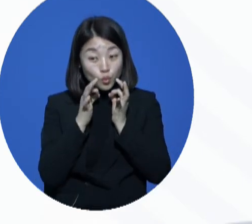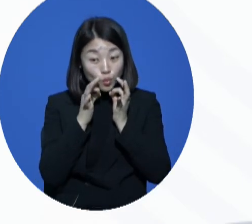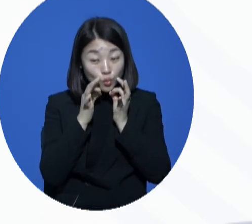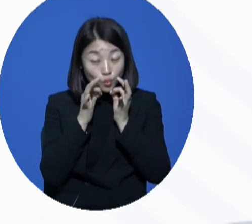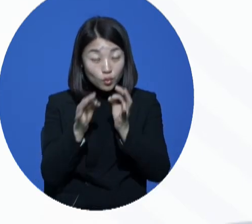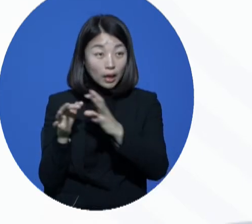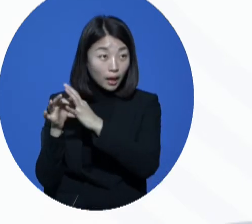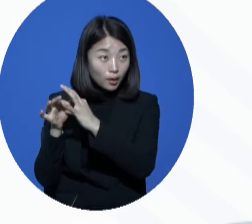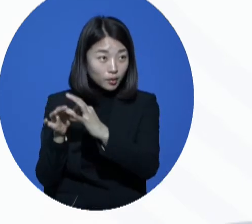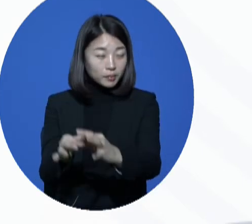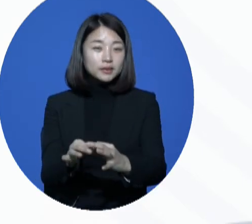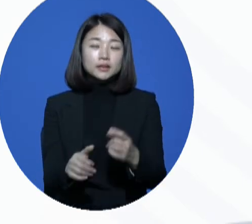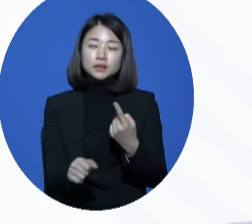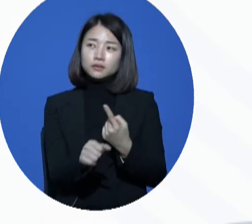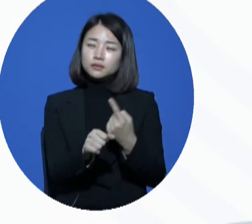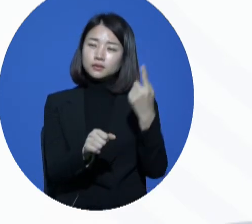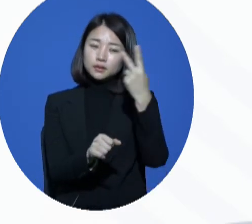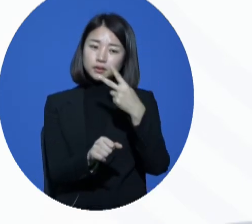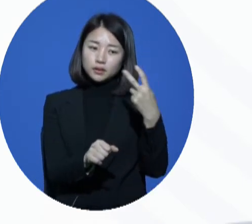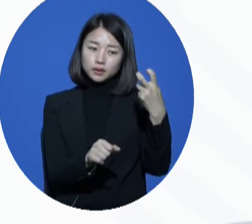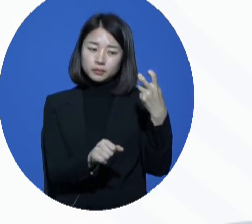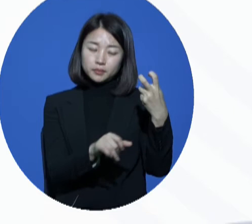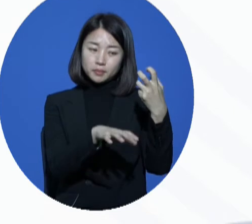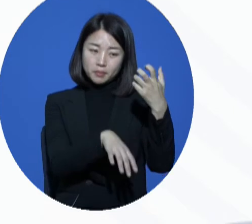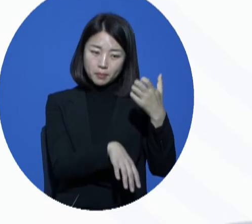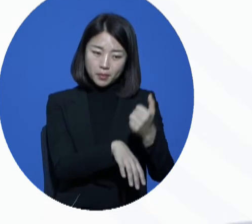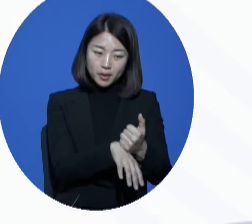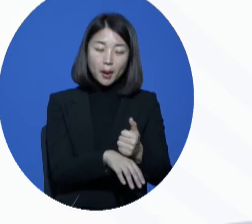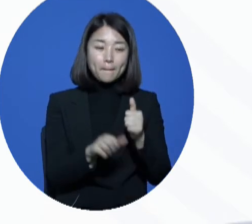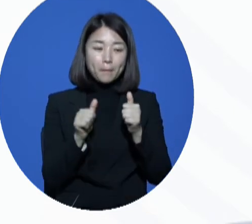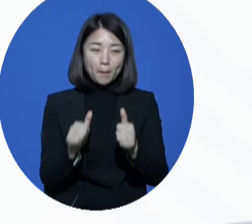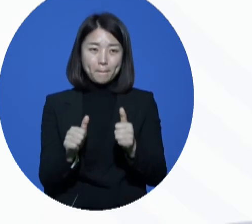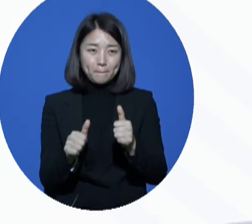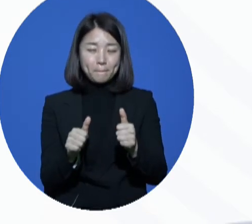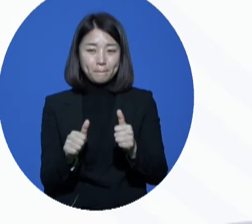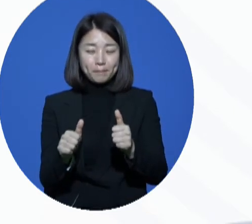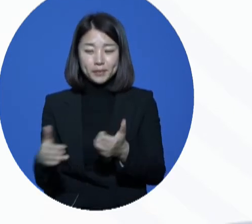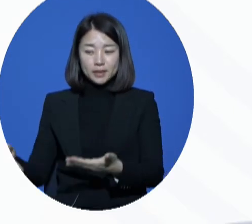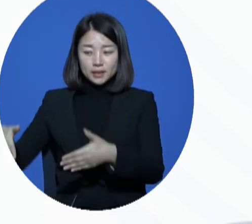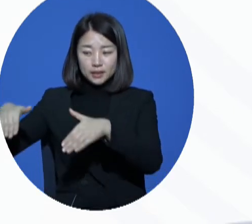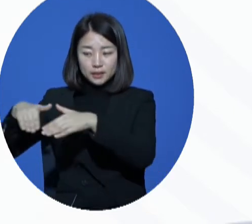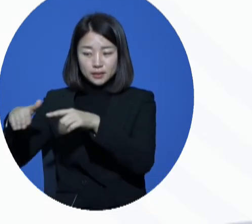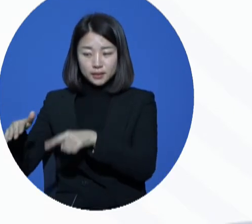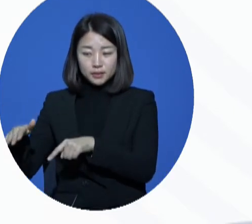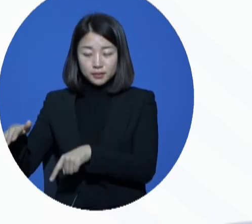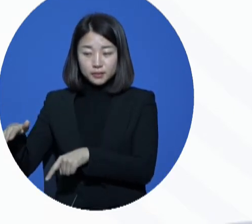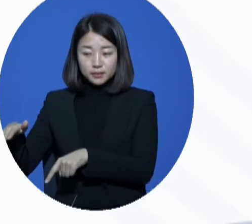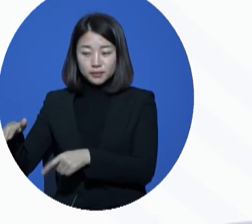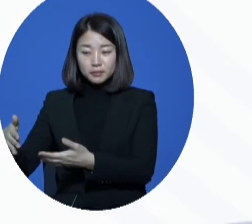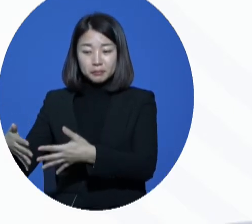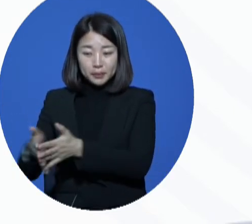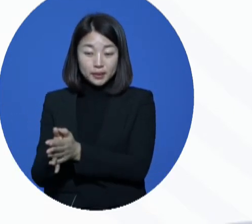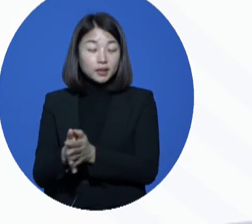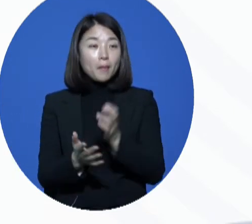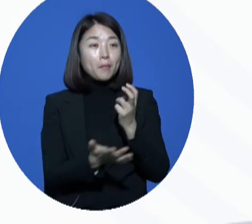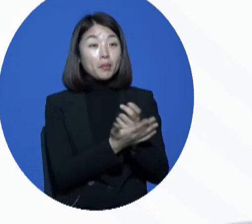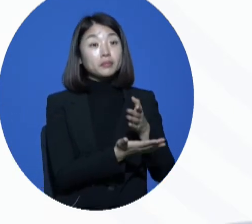작년 말에 장애인 탈시설 지원 등에 관한 법률안이 발의가 되었습니다. 장혜영 의원도 함께해